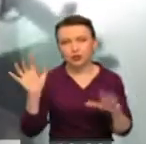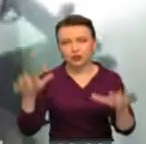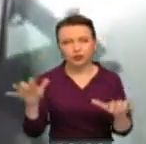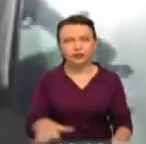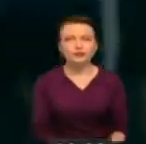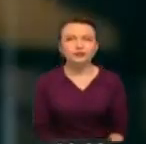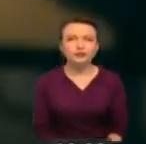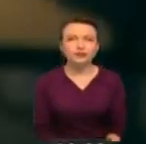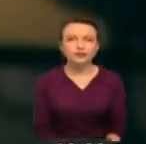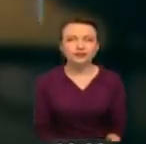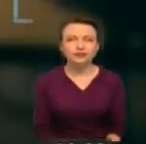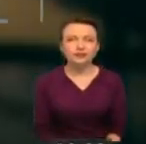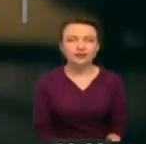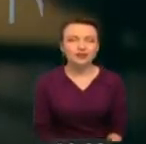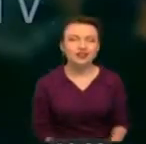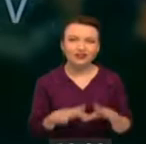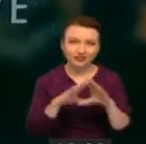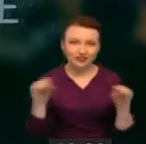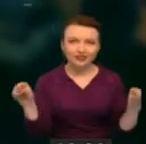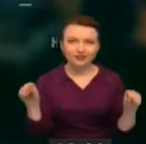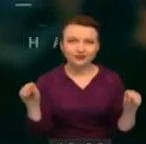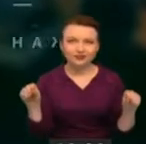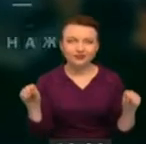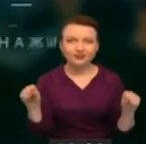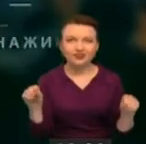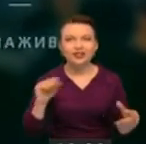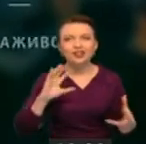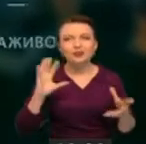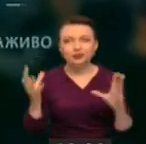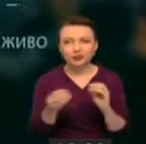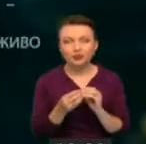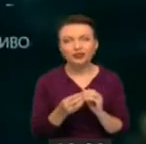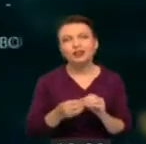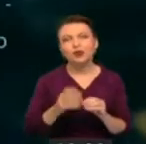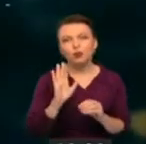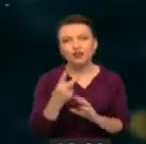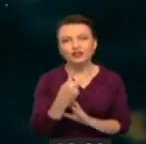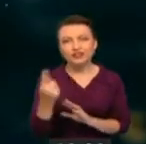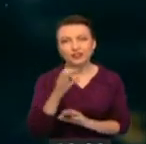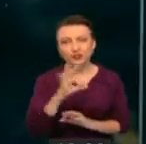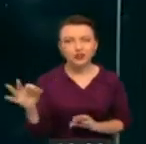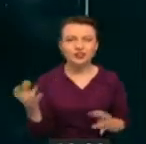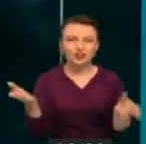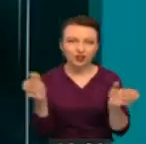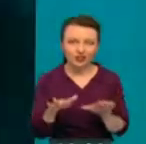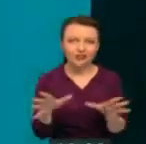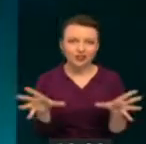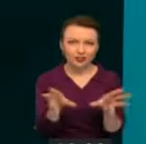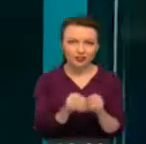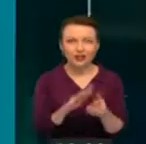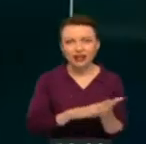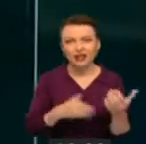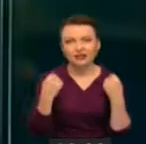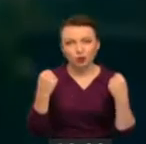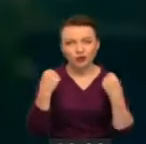опадів. У мене все на цю годину. Підсумок дня підіб'ємо о 21:00. Залишайтесь телеканалом «Київ». Далі спорт